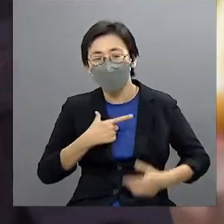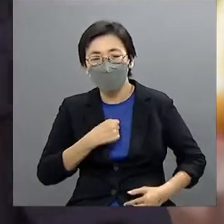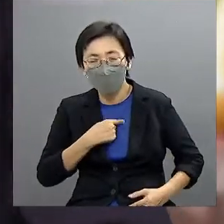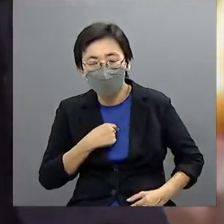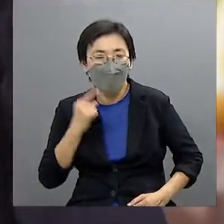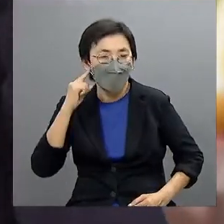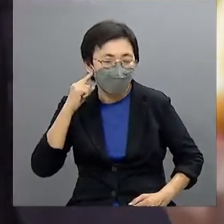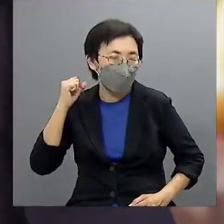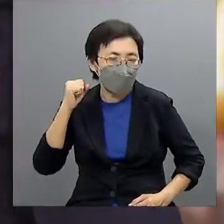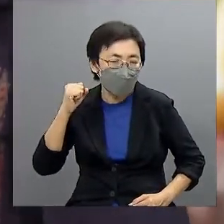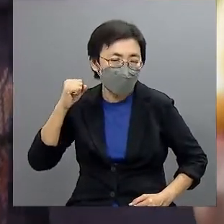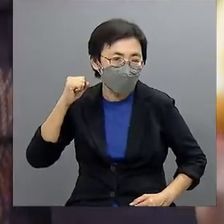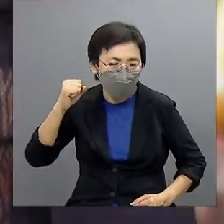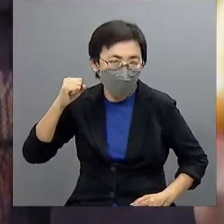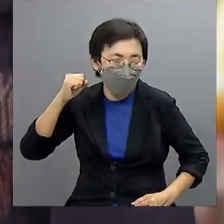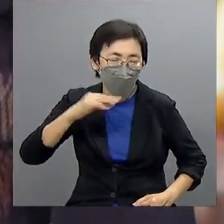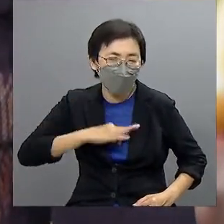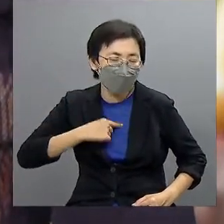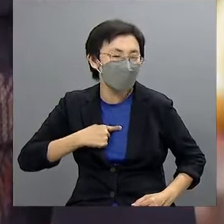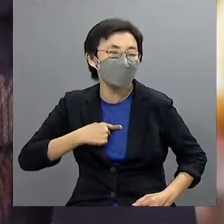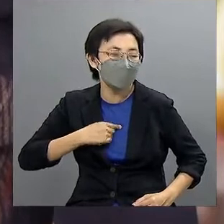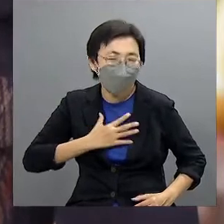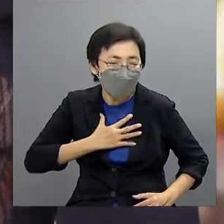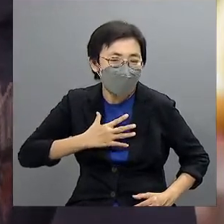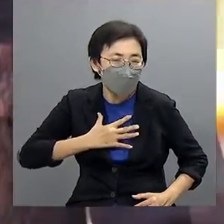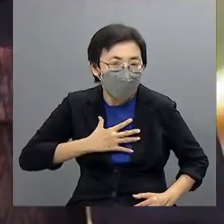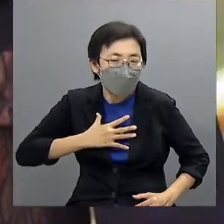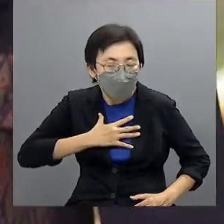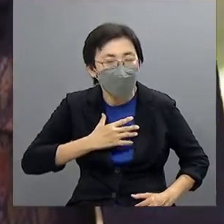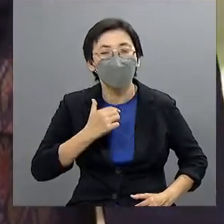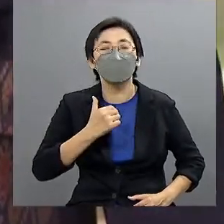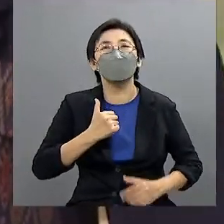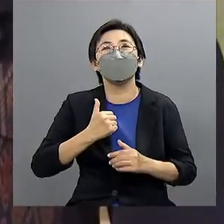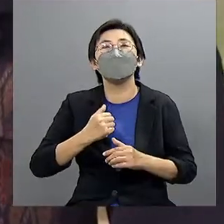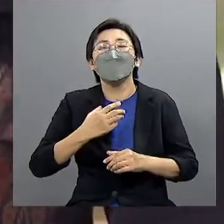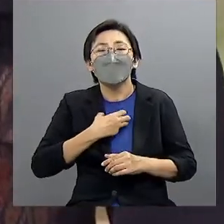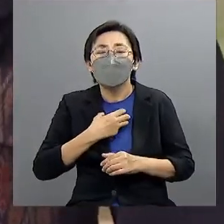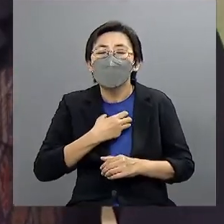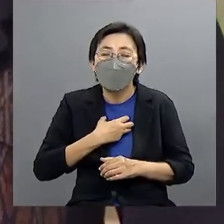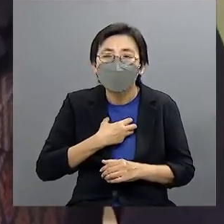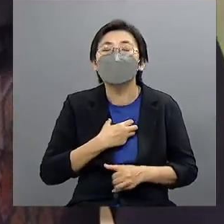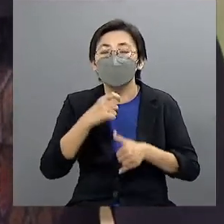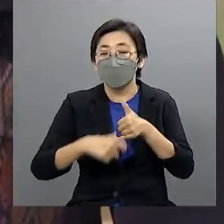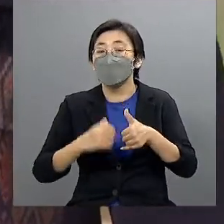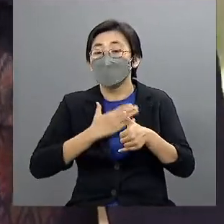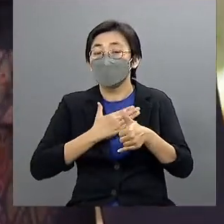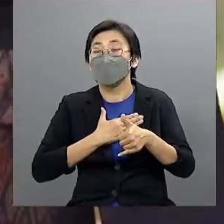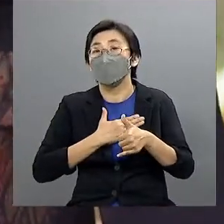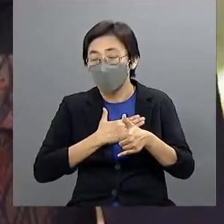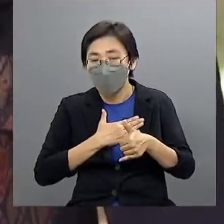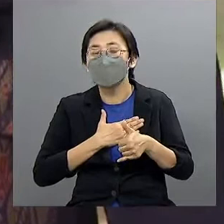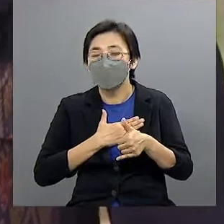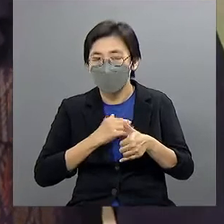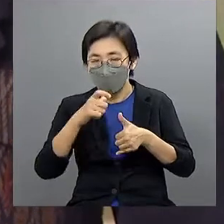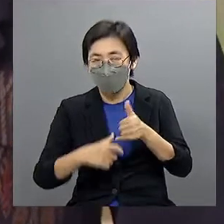ามันกระแทกหัวใจดีอะไรประมาณนี้ก็เลยเลือกที่จะแบบสร้างตัวตนของตัวเองอยากทำให้ตัวตนตัวเองมันชัดเจนขึ้นนะครับผมว่